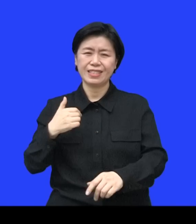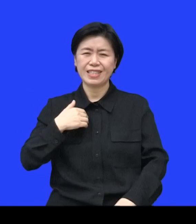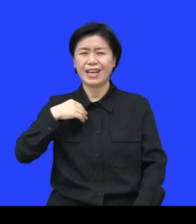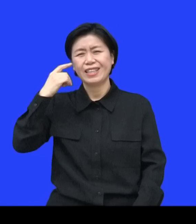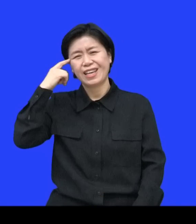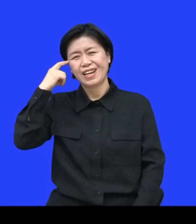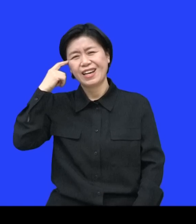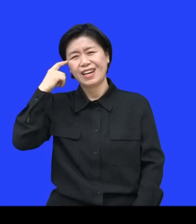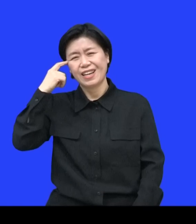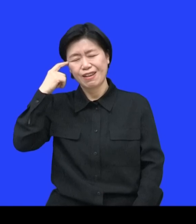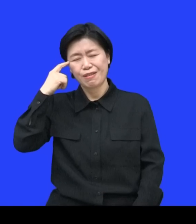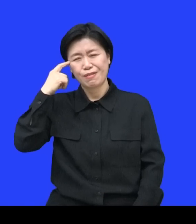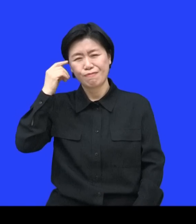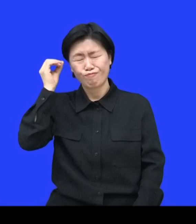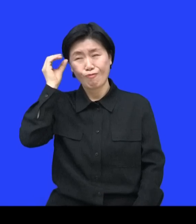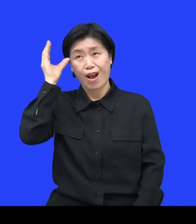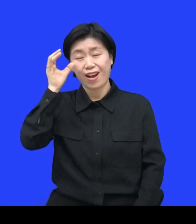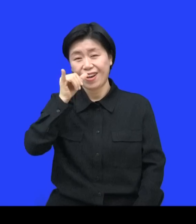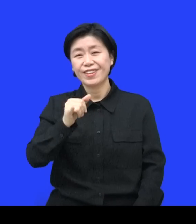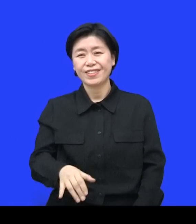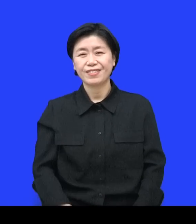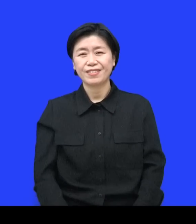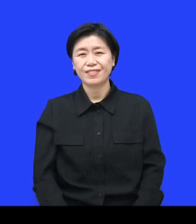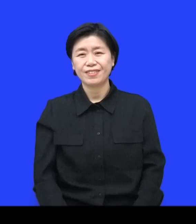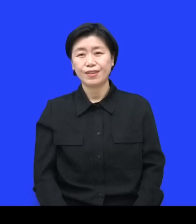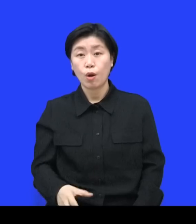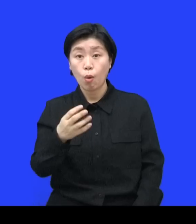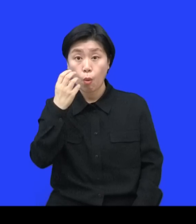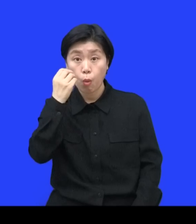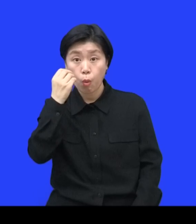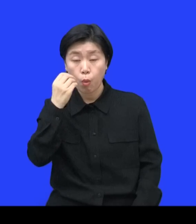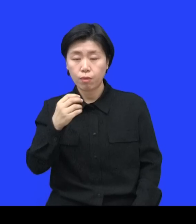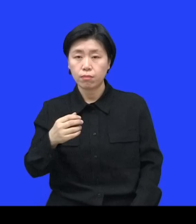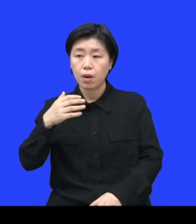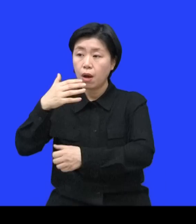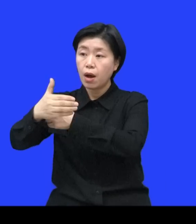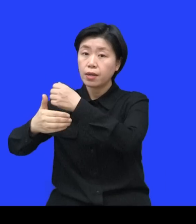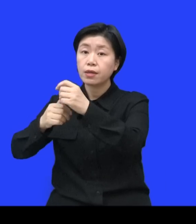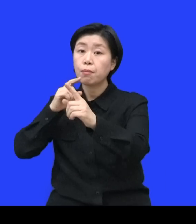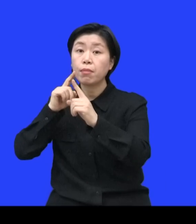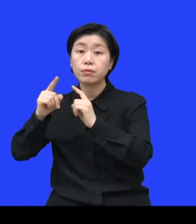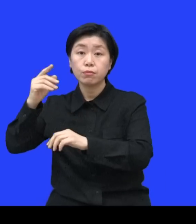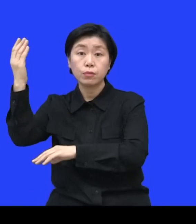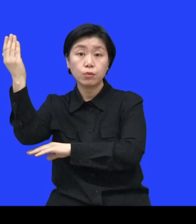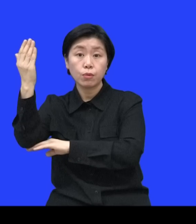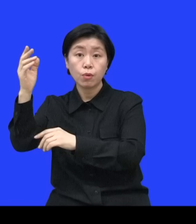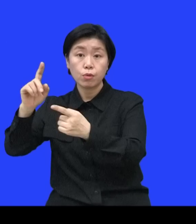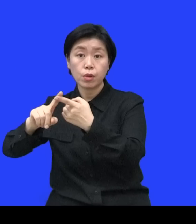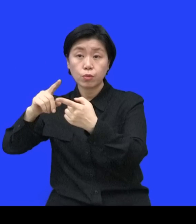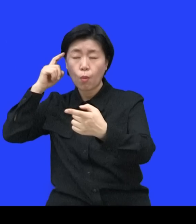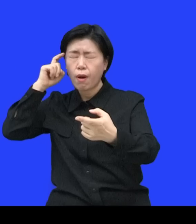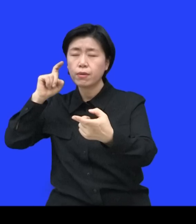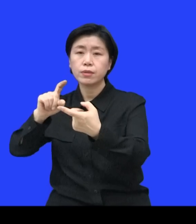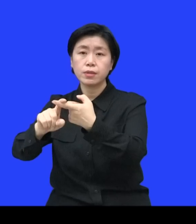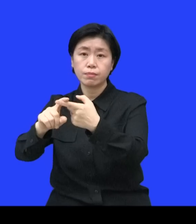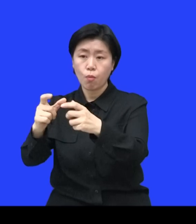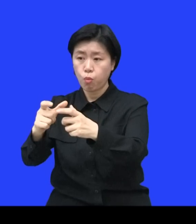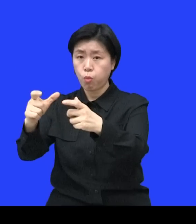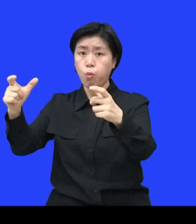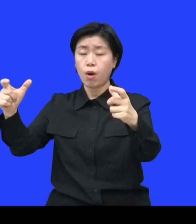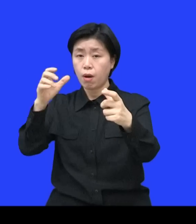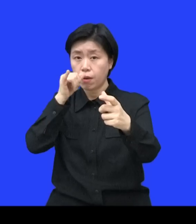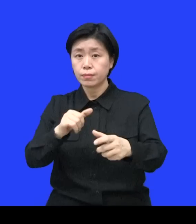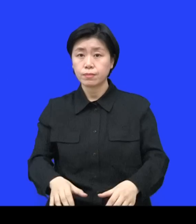하면서 이상하게 하나님 말씀에 대한 거, 설교에 대한 관심이 끊임없이